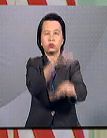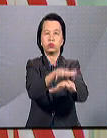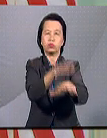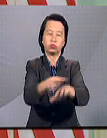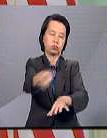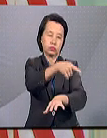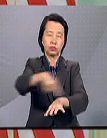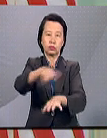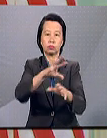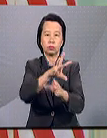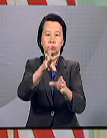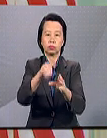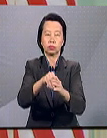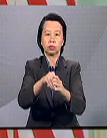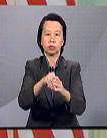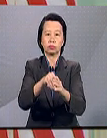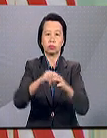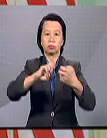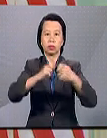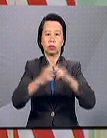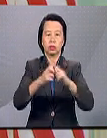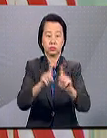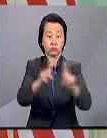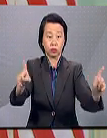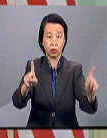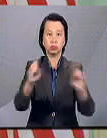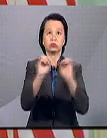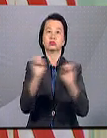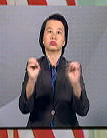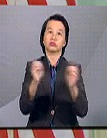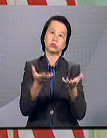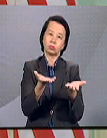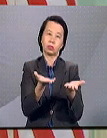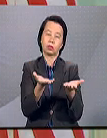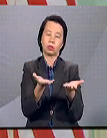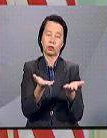yang melibatkan isu penjarakan sosial.